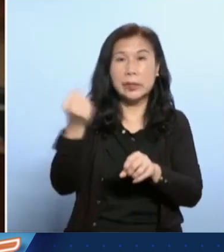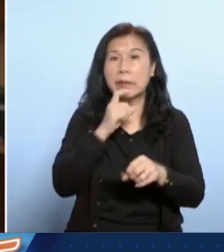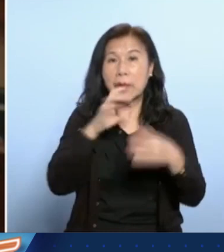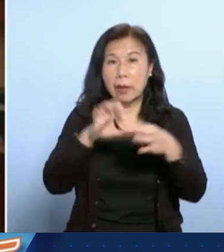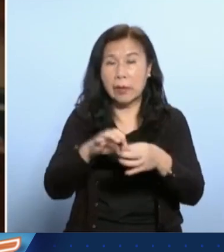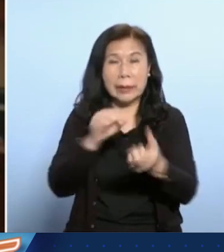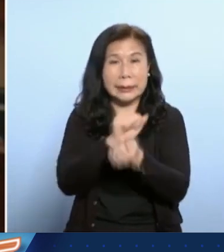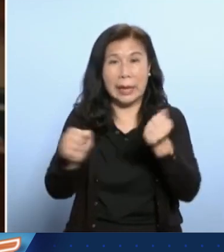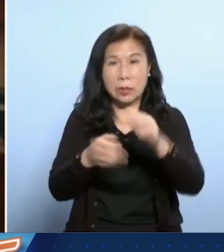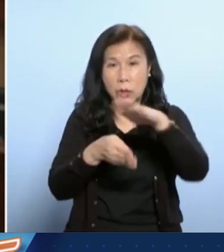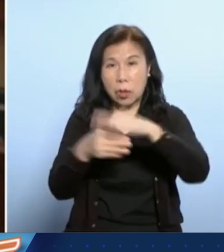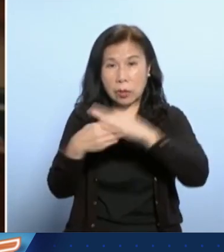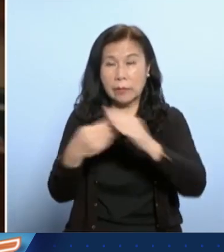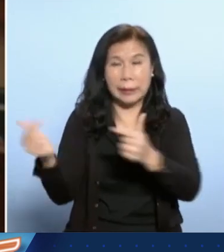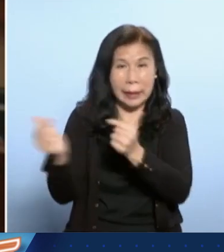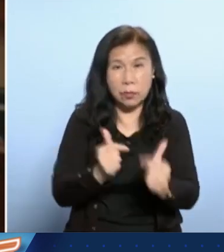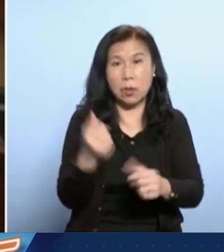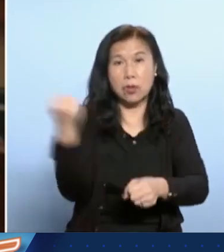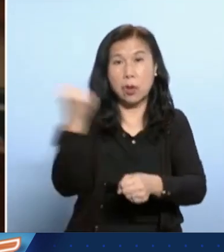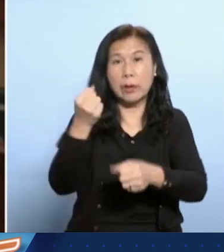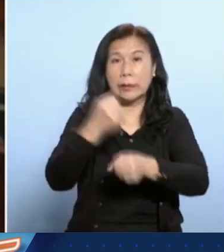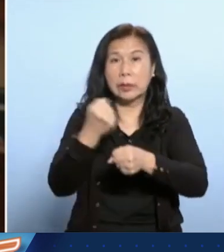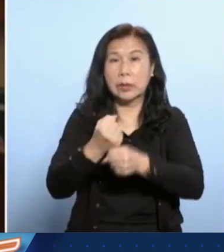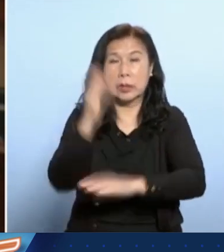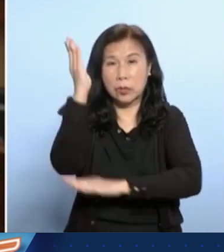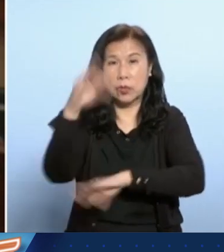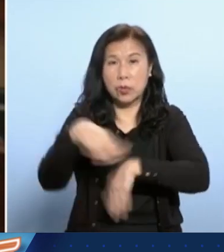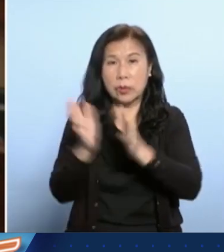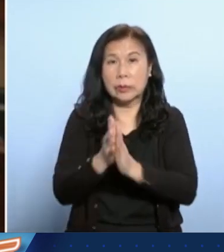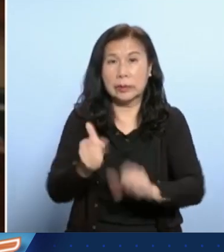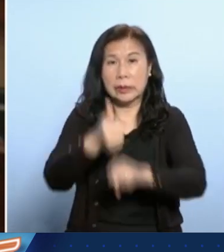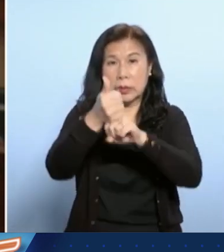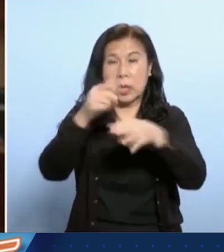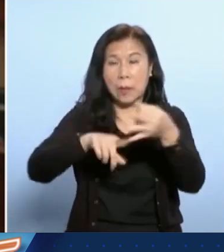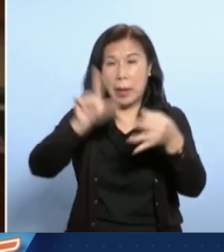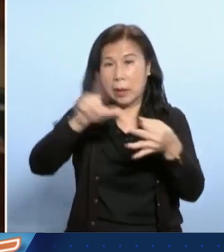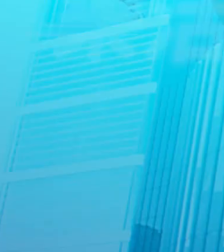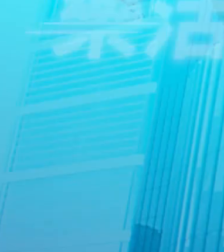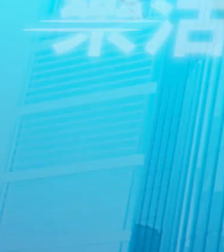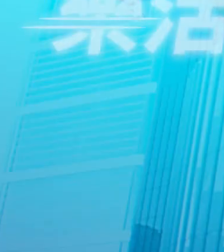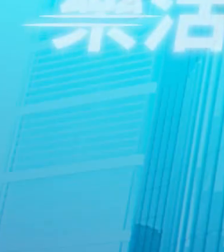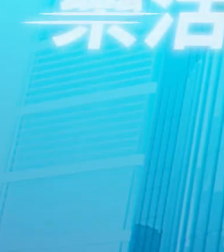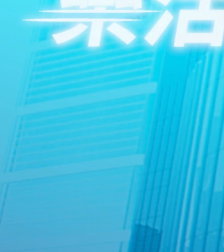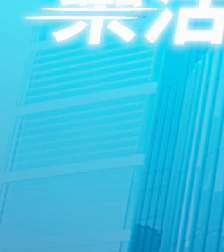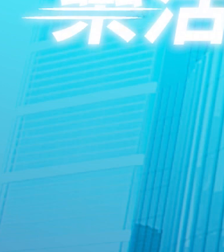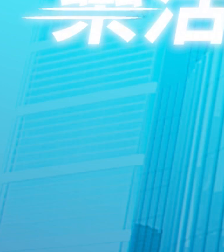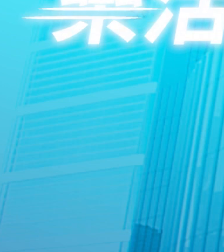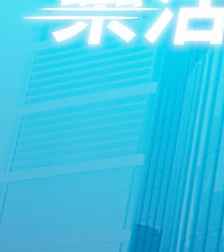個解決劏房問題咧。一齊走下去，主席，本人謹此陳辭，支持李慧瓊議員嘅提出嘅動議。